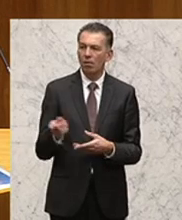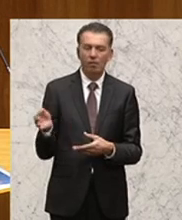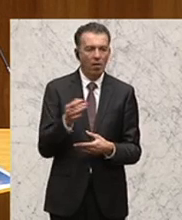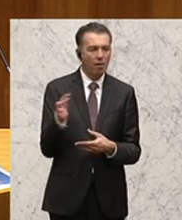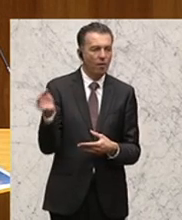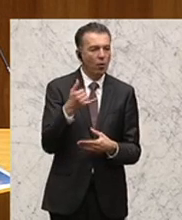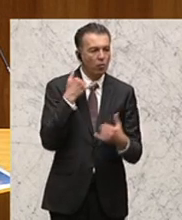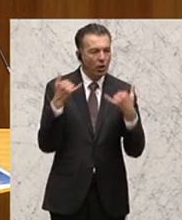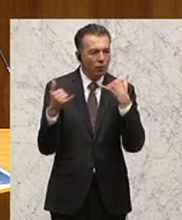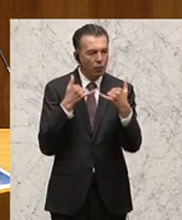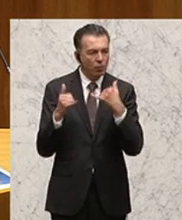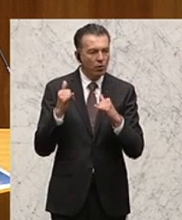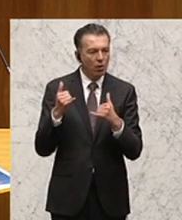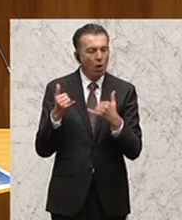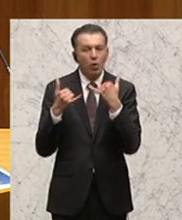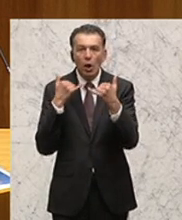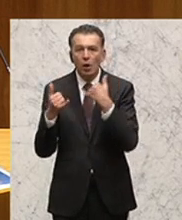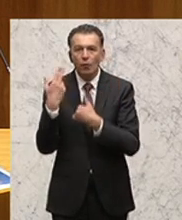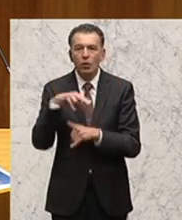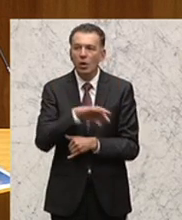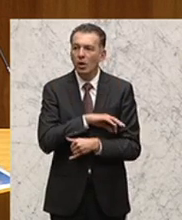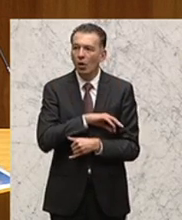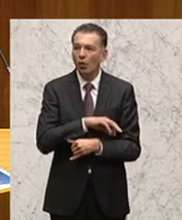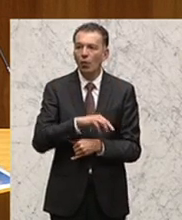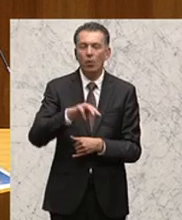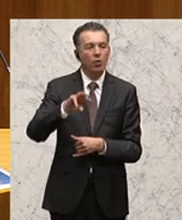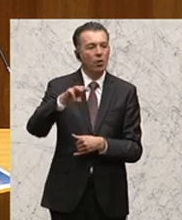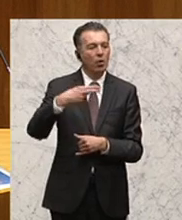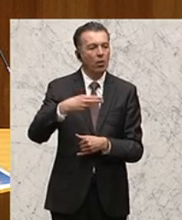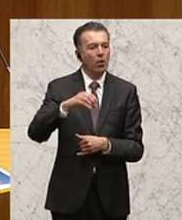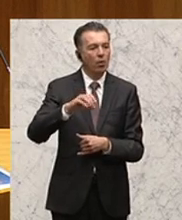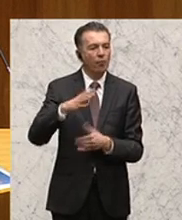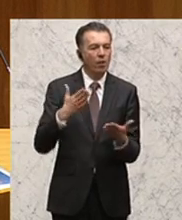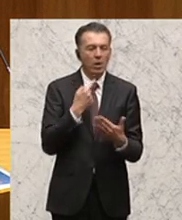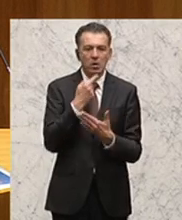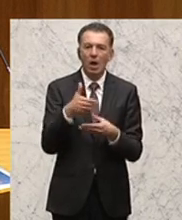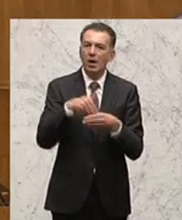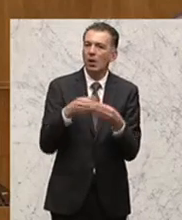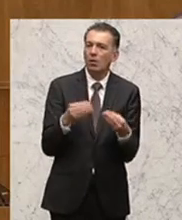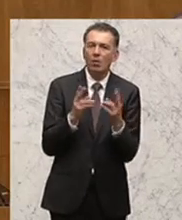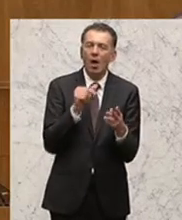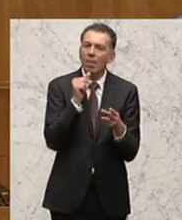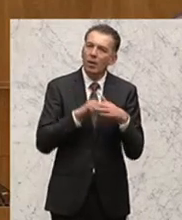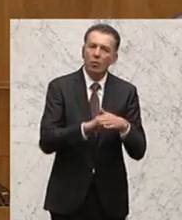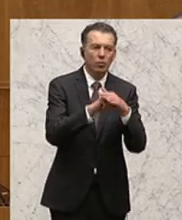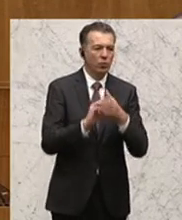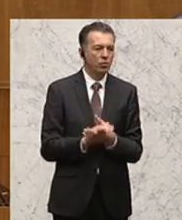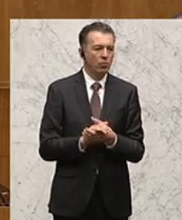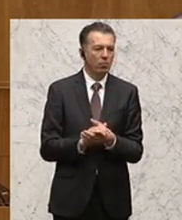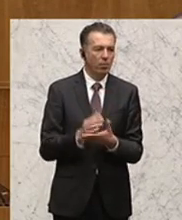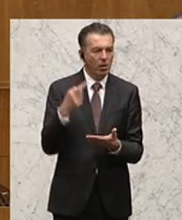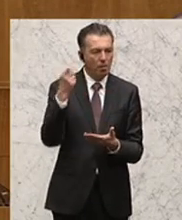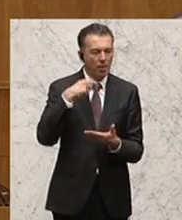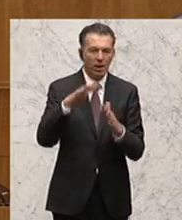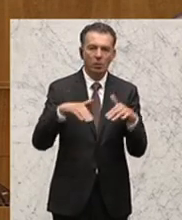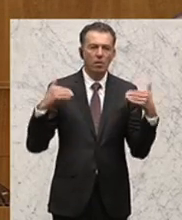Ja, wir haben telefoniert, Herr Kollege Höfinger, mit einer Rückmeldung, wo Sie gesagt haben, aus inhaltlichen Gründen können Sie nicht mitgehen bei einer Position